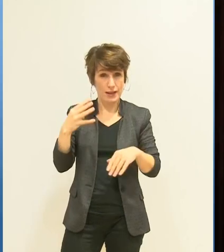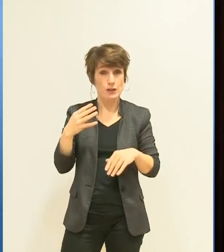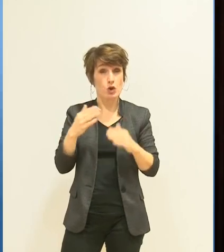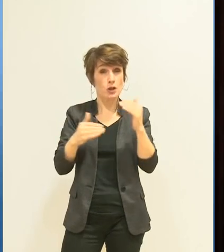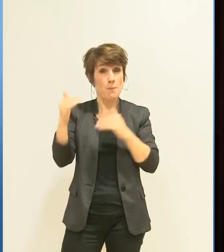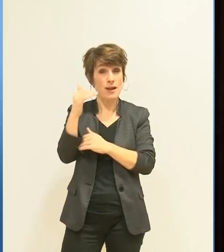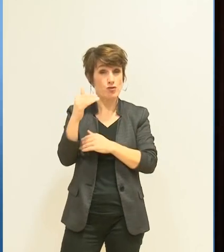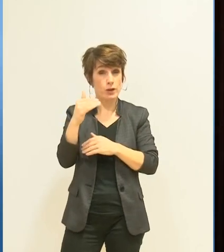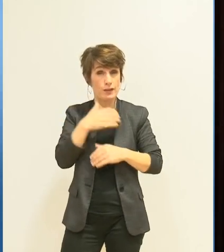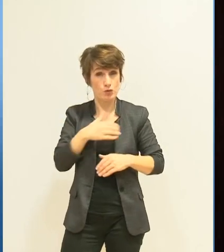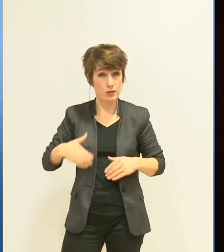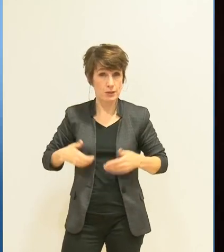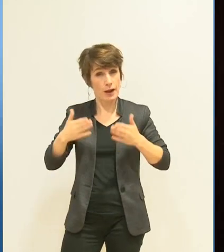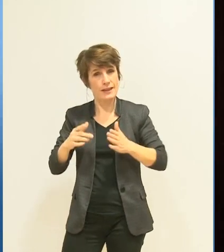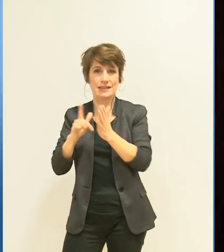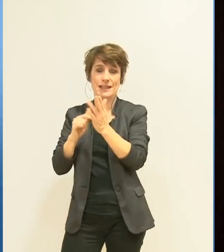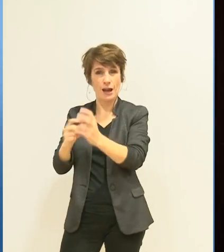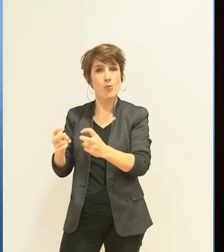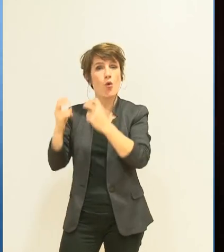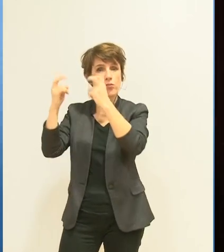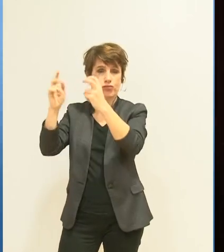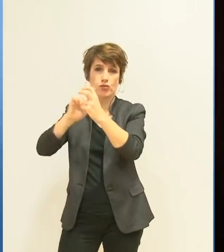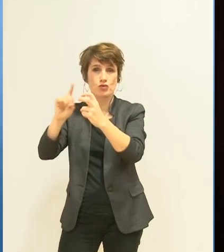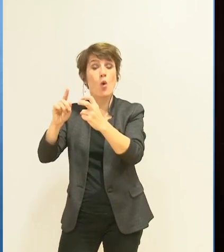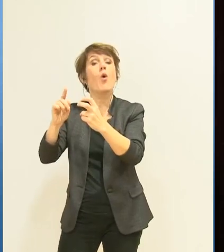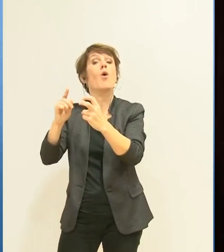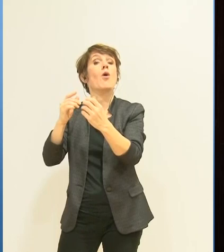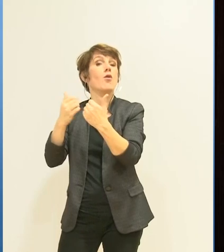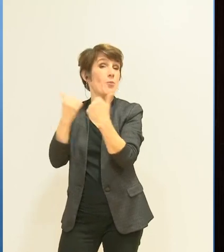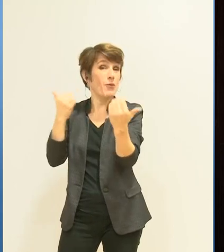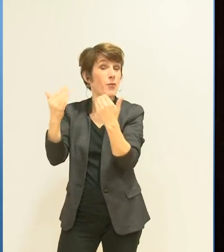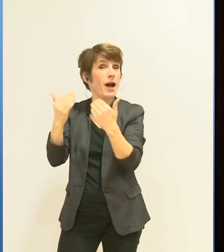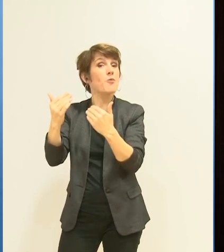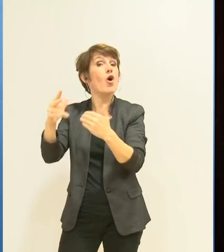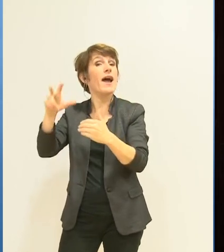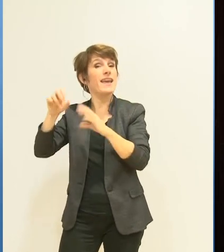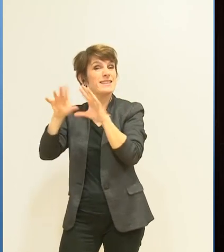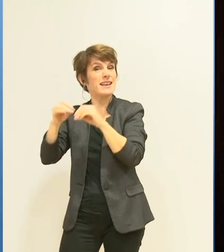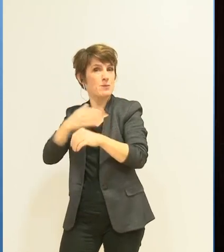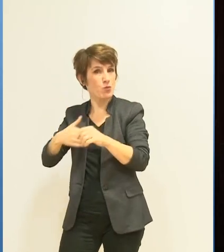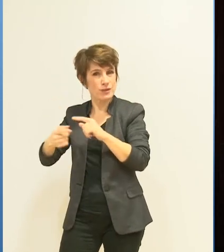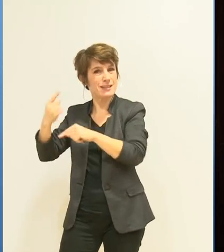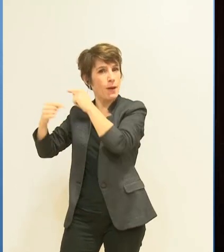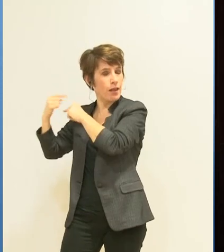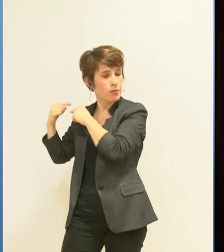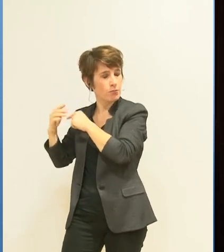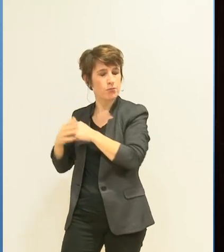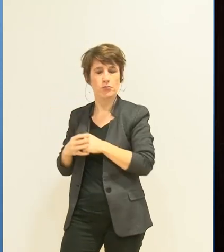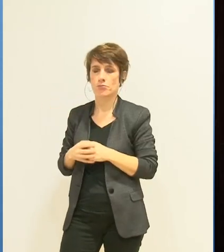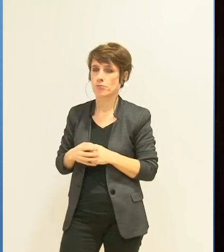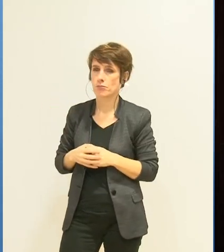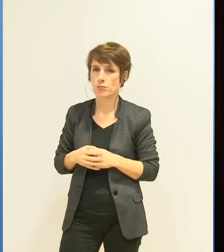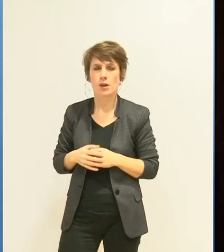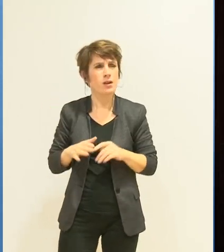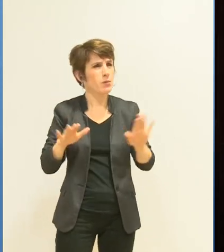le levier fiscal contrairement aux majorités qui l'ont précédé bon je voudrais vous poser une question est ce que